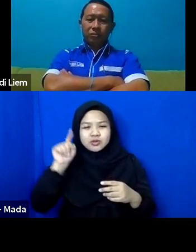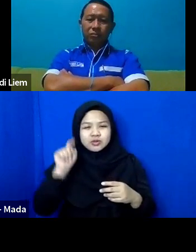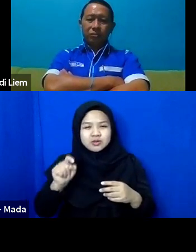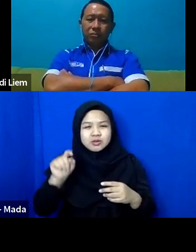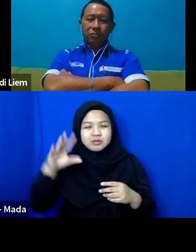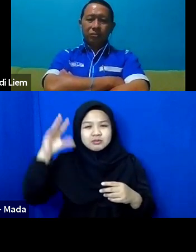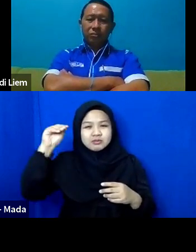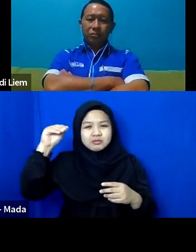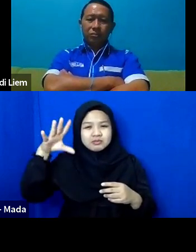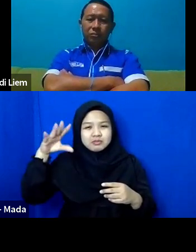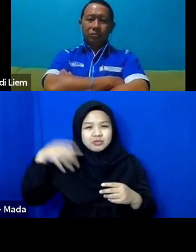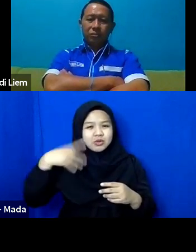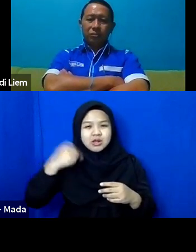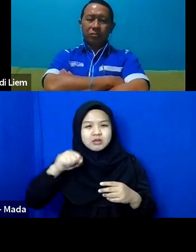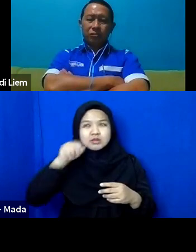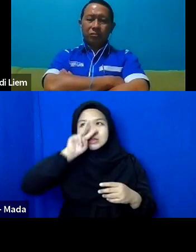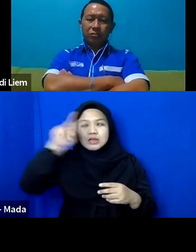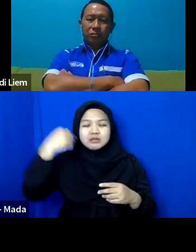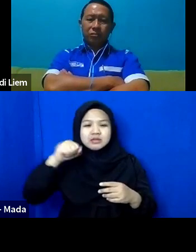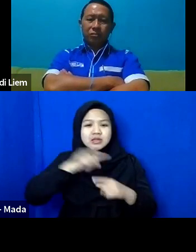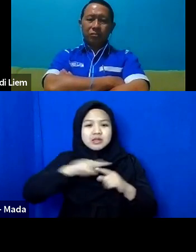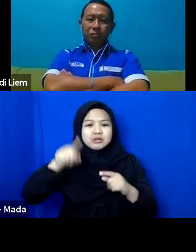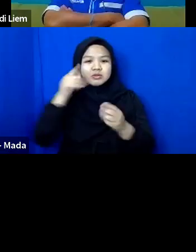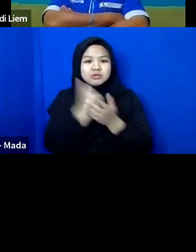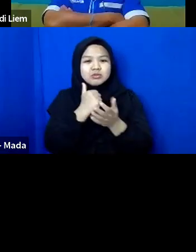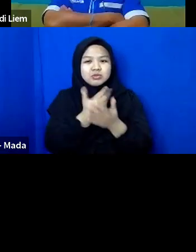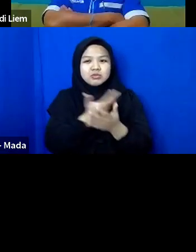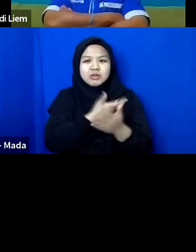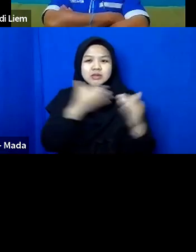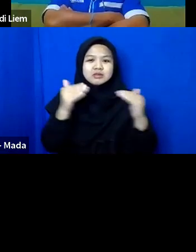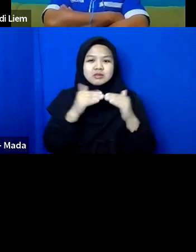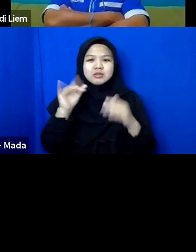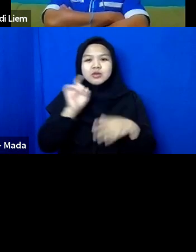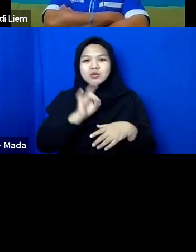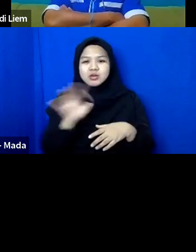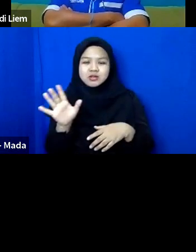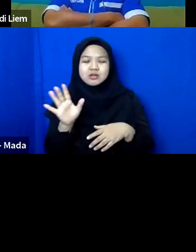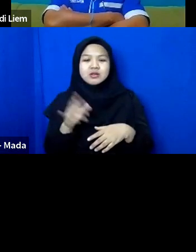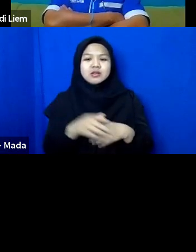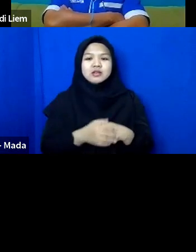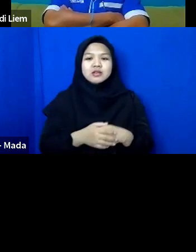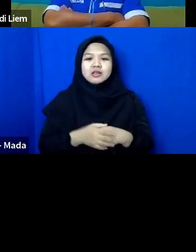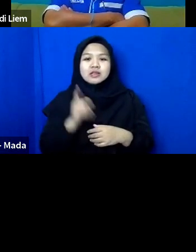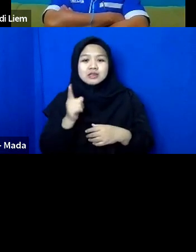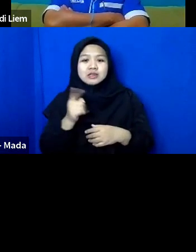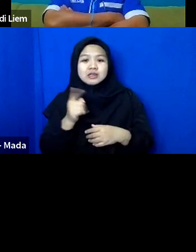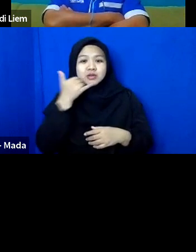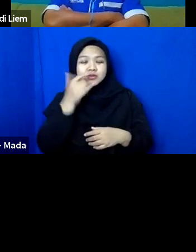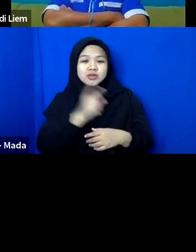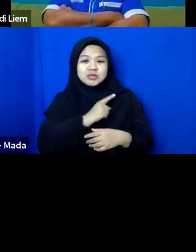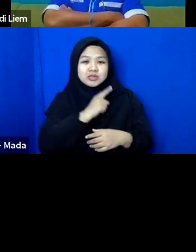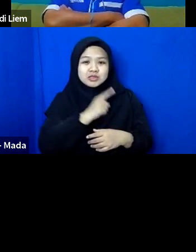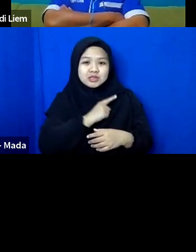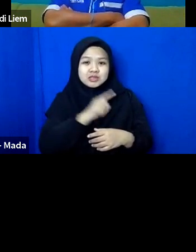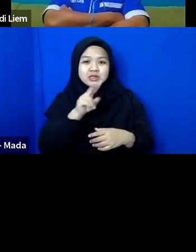di matiin lampu dia udah nggak bisa lihat tapi jatuh Beneran pengen sama dengan orang lain Jadi dia menelepon sendiri